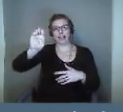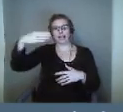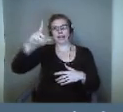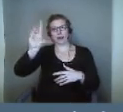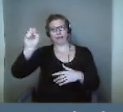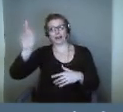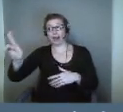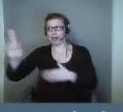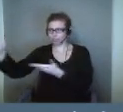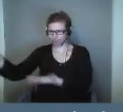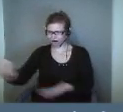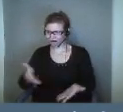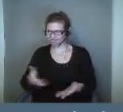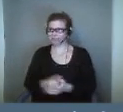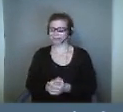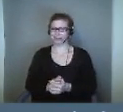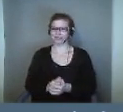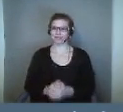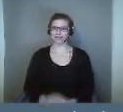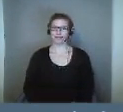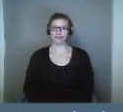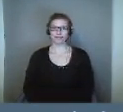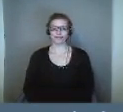Entrez. Merci.